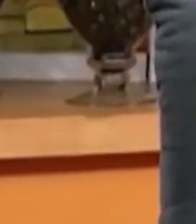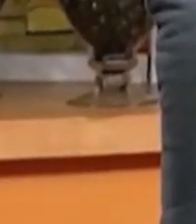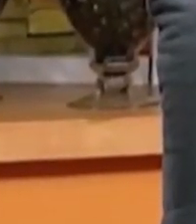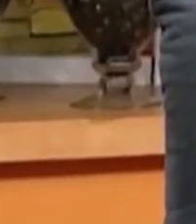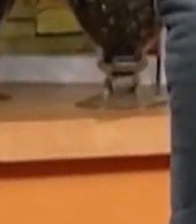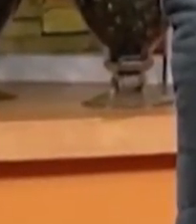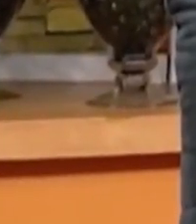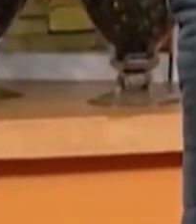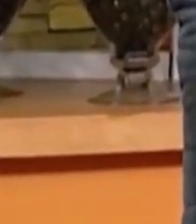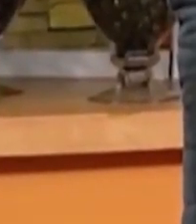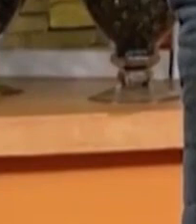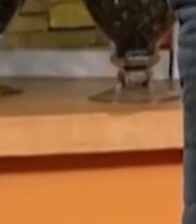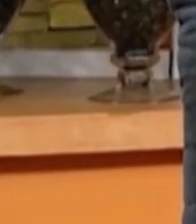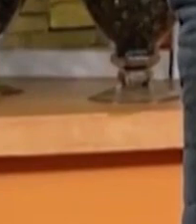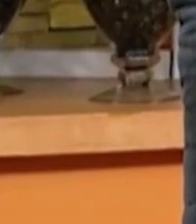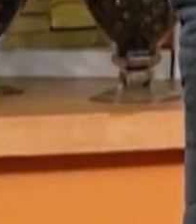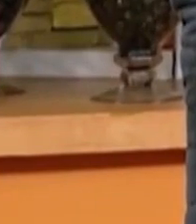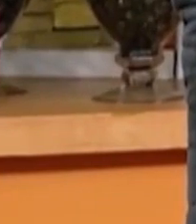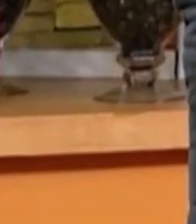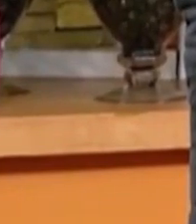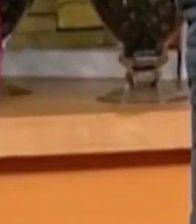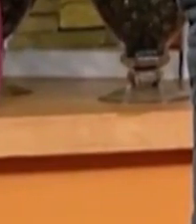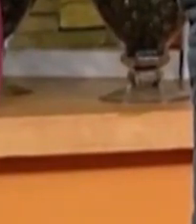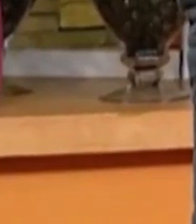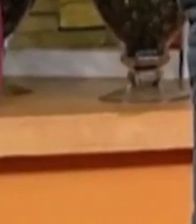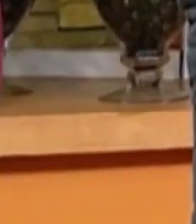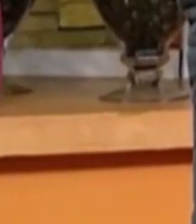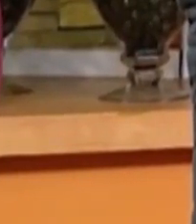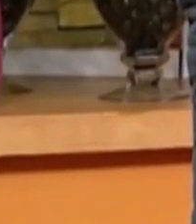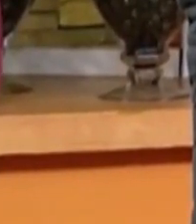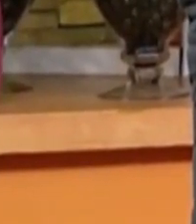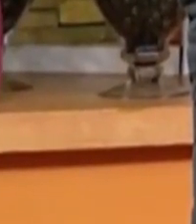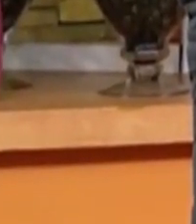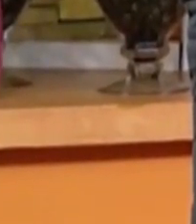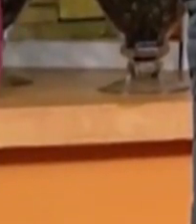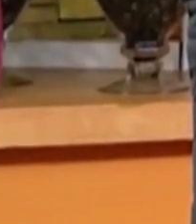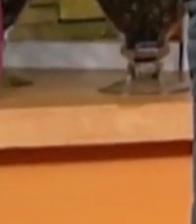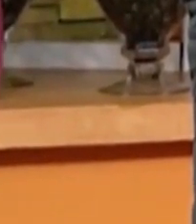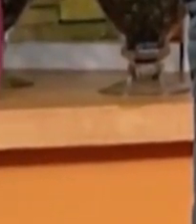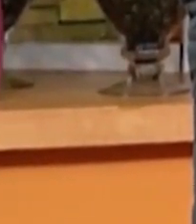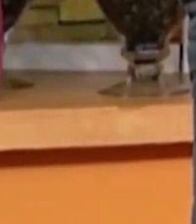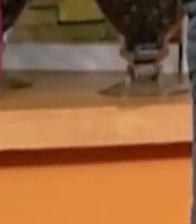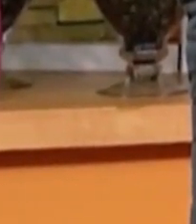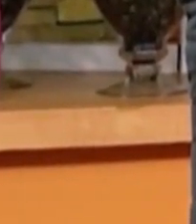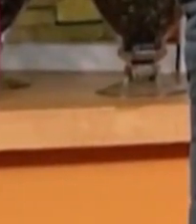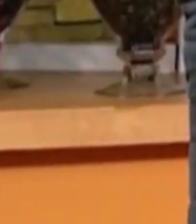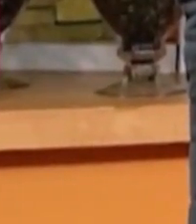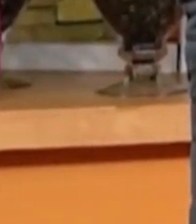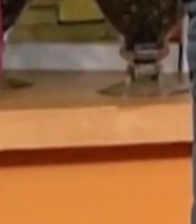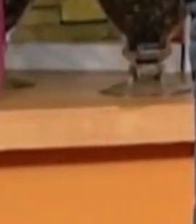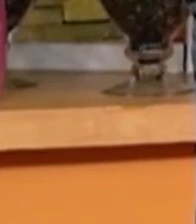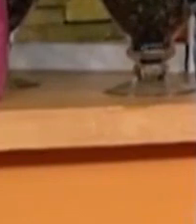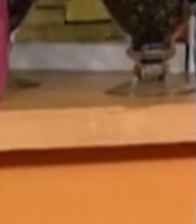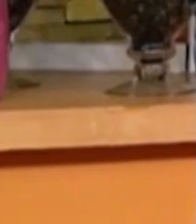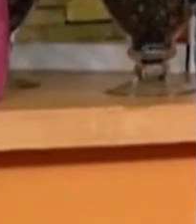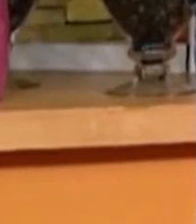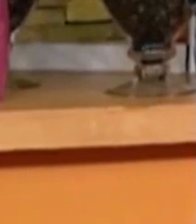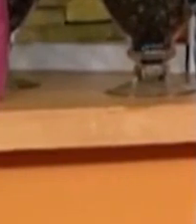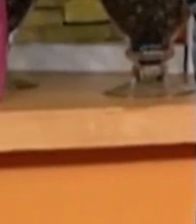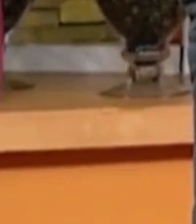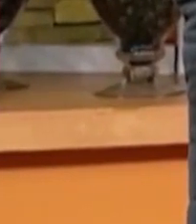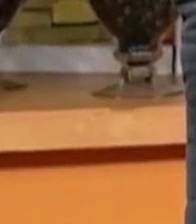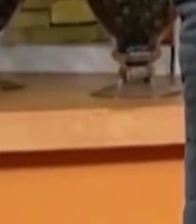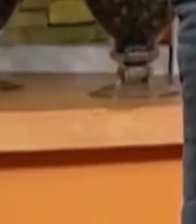mga balita. Panoorin ang unang balita sa unang hirit at iba pang award-winning news ka sa youtube.com/GMA News. I-click lang